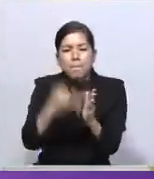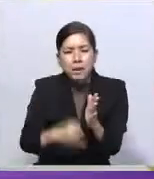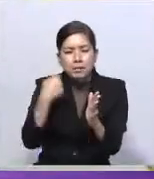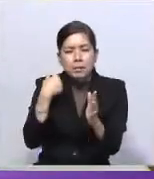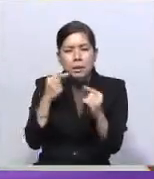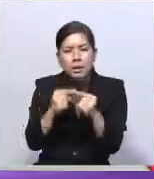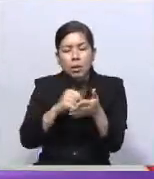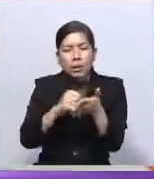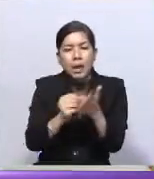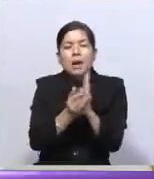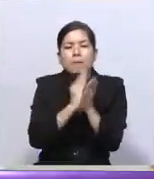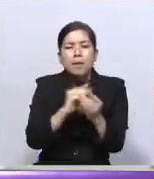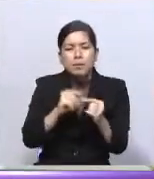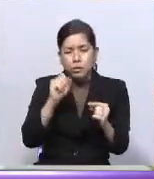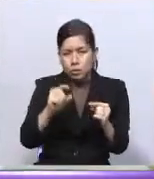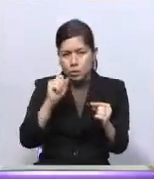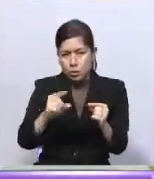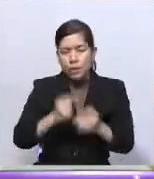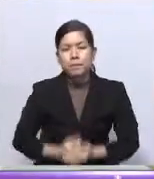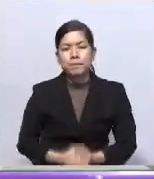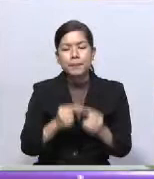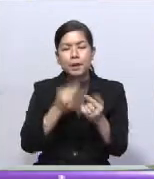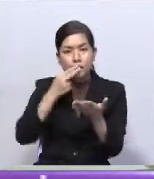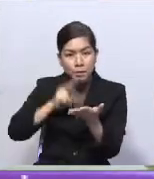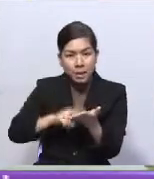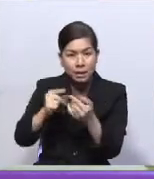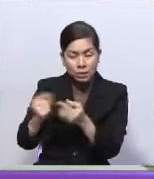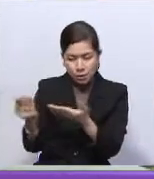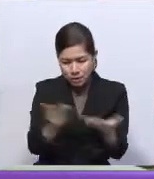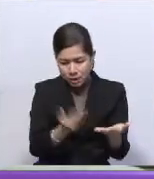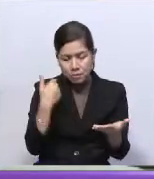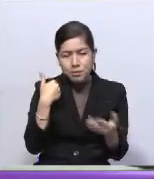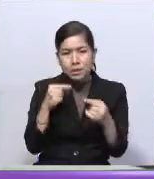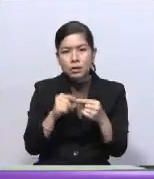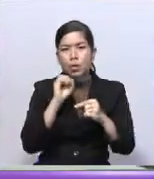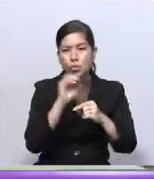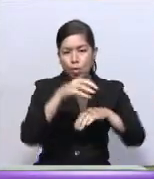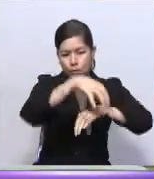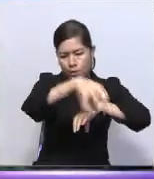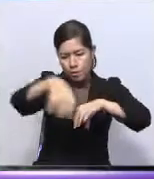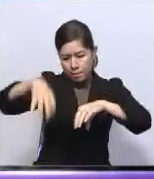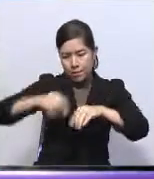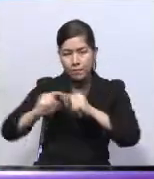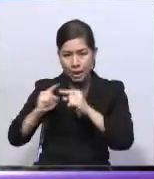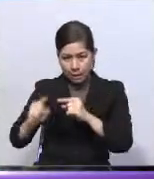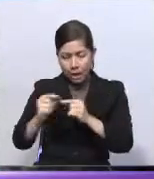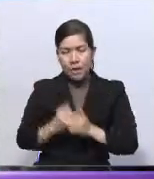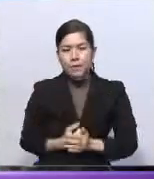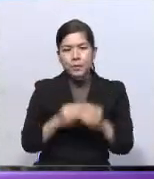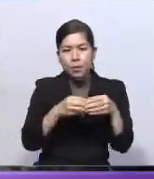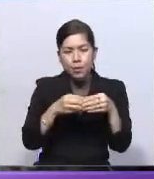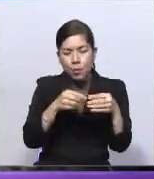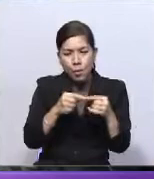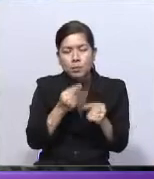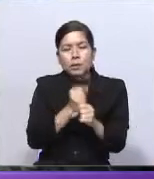ได้รีบดำเนินการแก้ไขในทันทีค่ะก่อนที่หนังสือเชิญตัวแรกเนี่ยจะส่งถึงมือของหน่วยงานต่างทางคณะแล้วก็